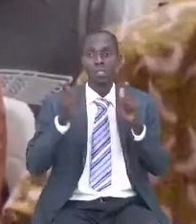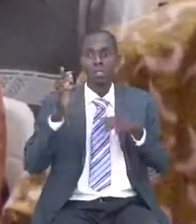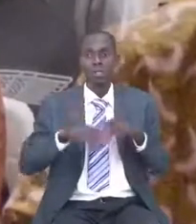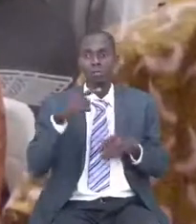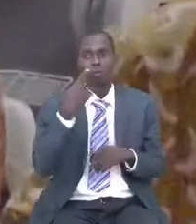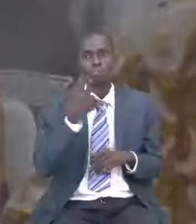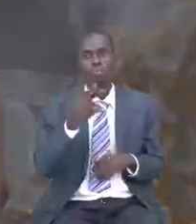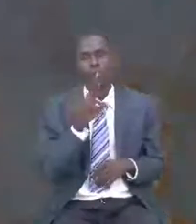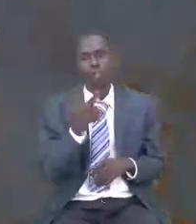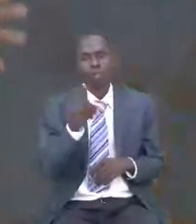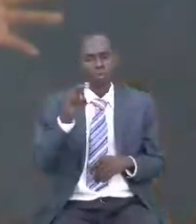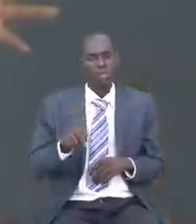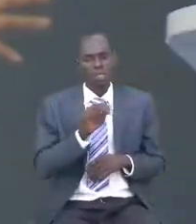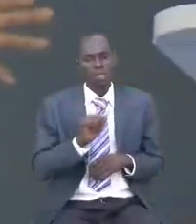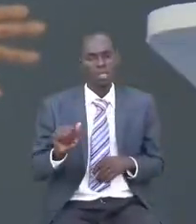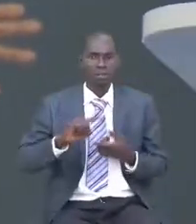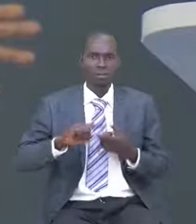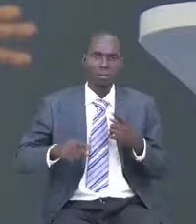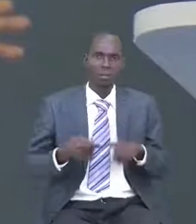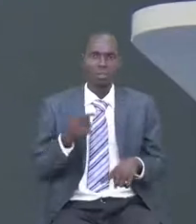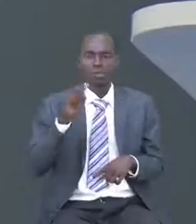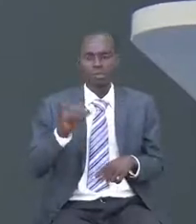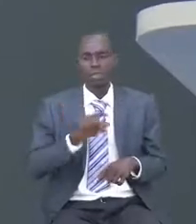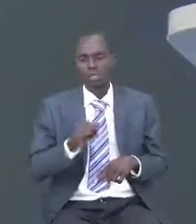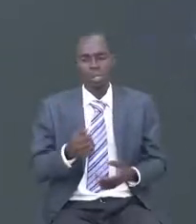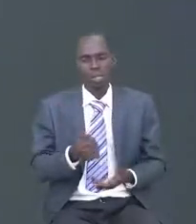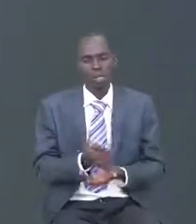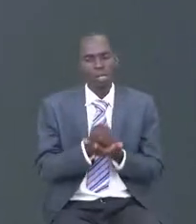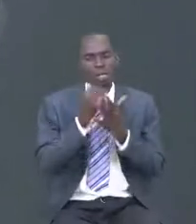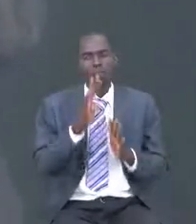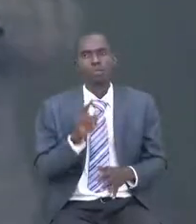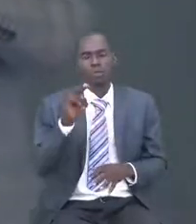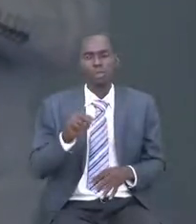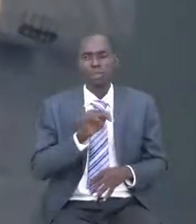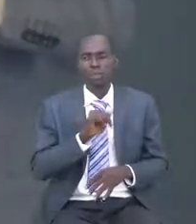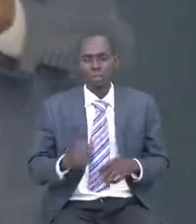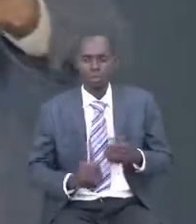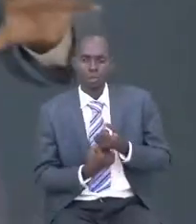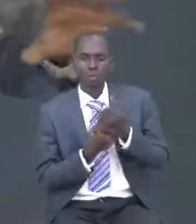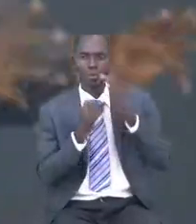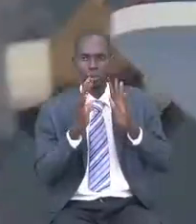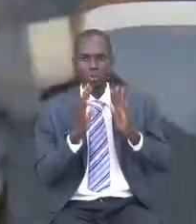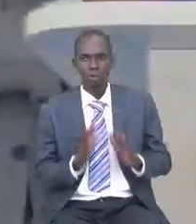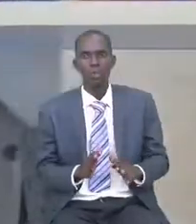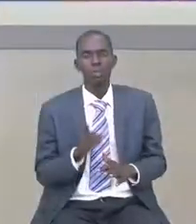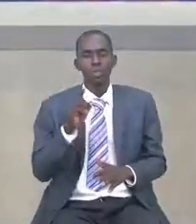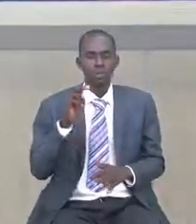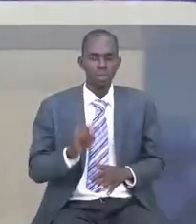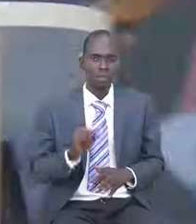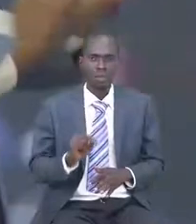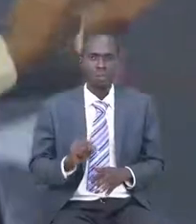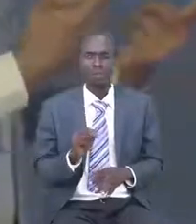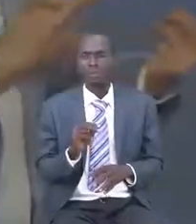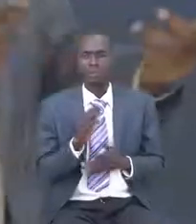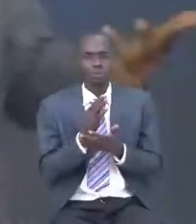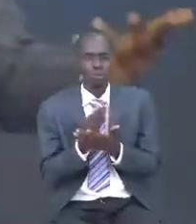d'un partenaire. Tu as besoin d'une aide, tu as besoin d'un réformateur, tu as besoin de quelqu'un